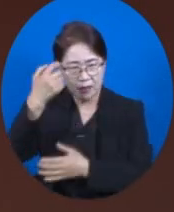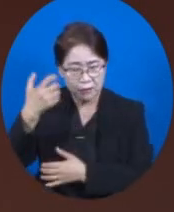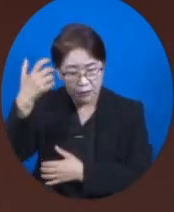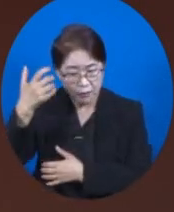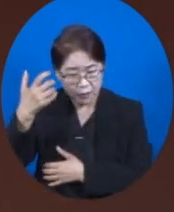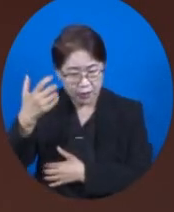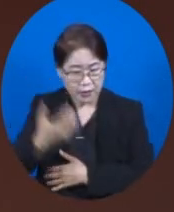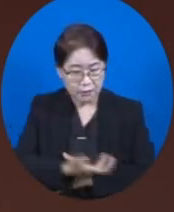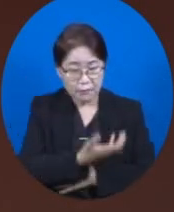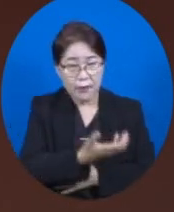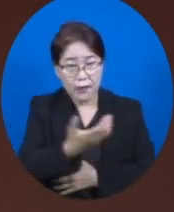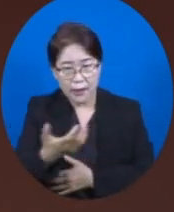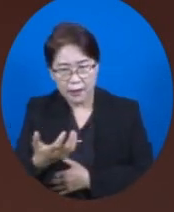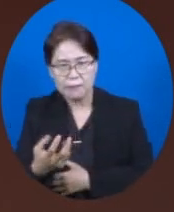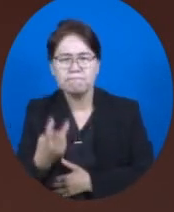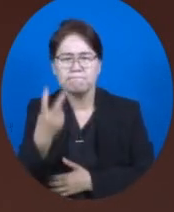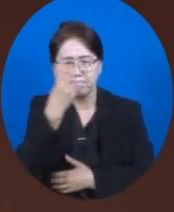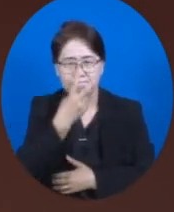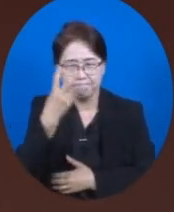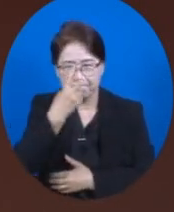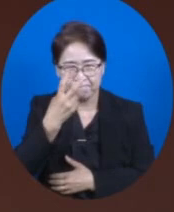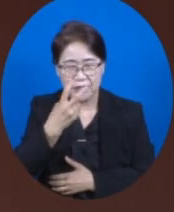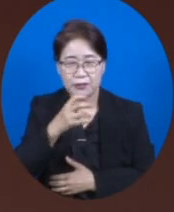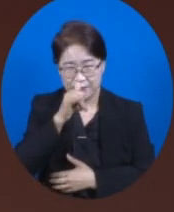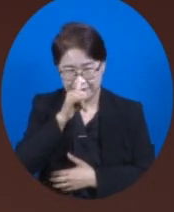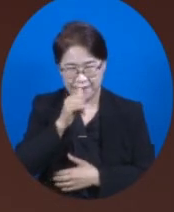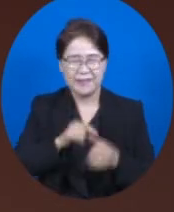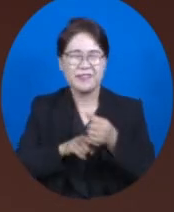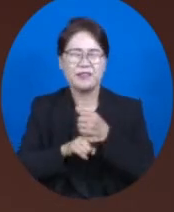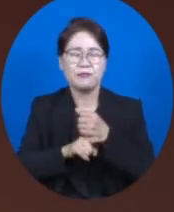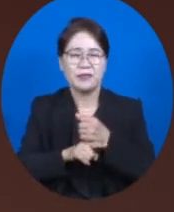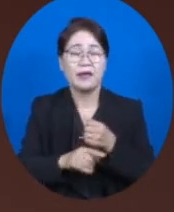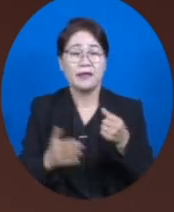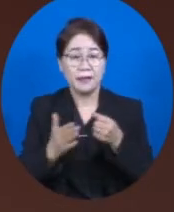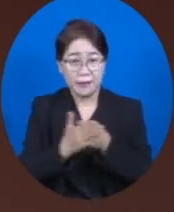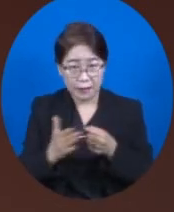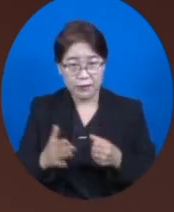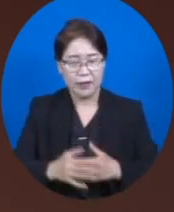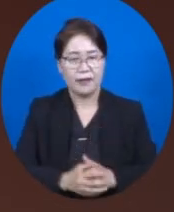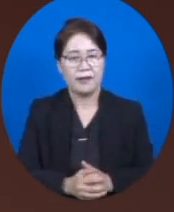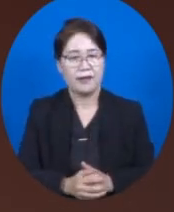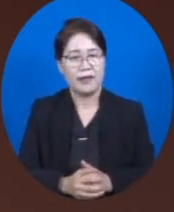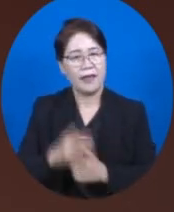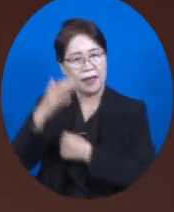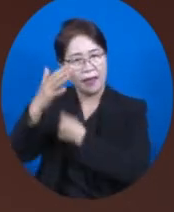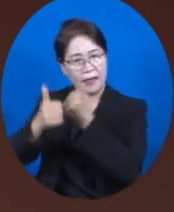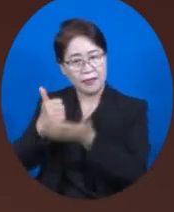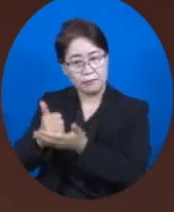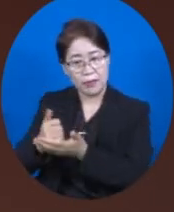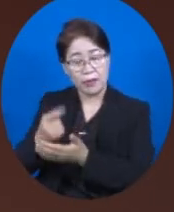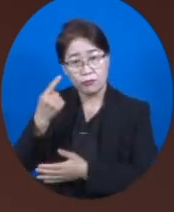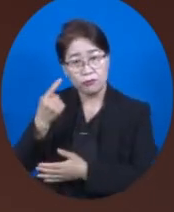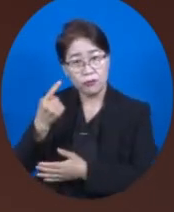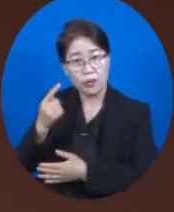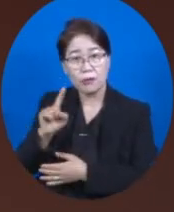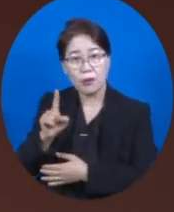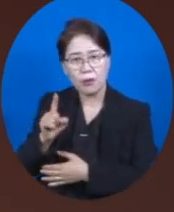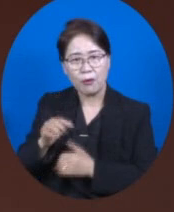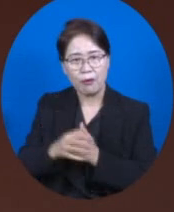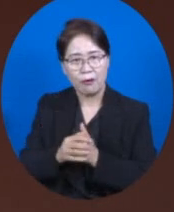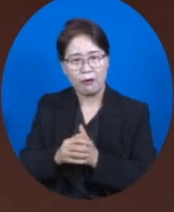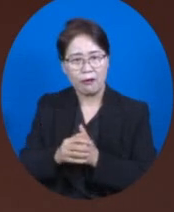다니면서 감찰하고 계신다는 거죠 그러므로 하나님의 눈에는 뭐가 없어요